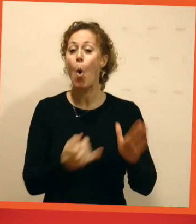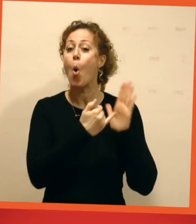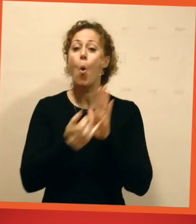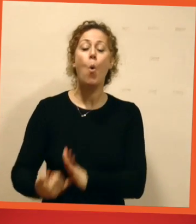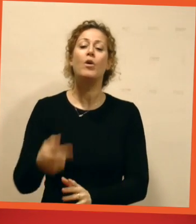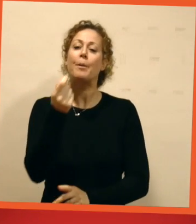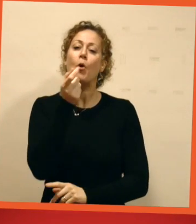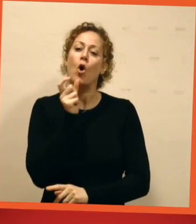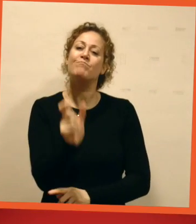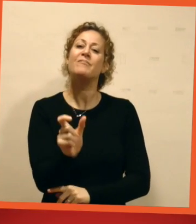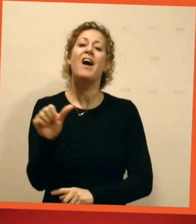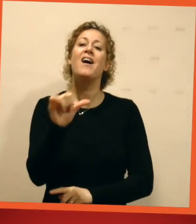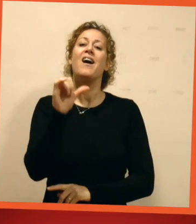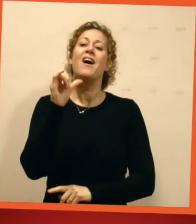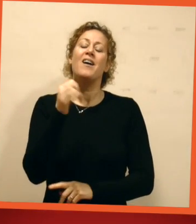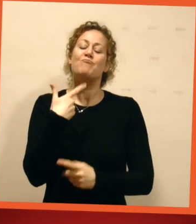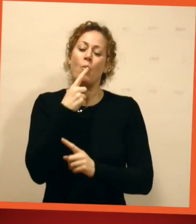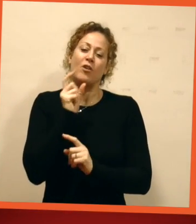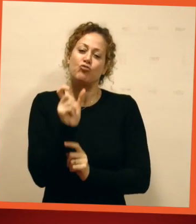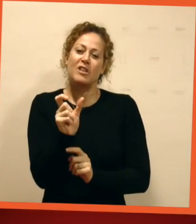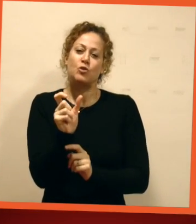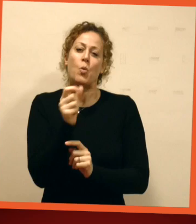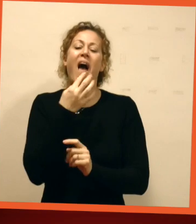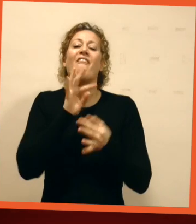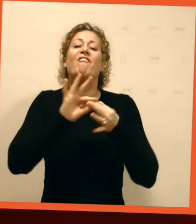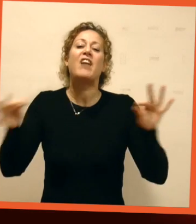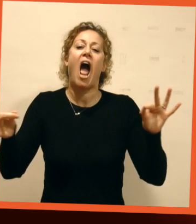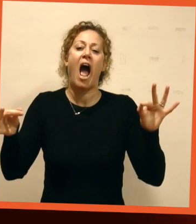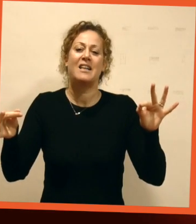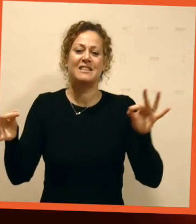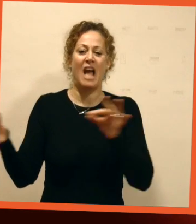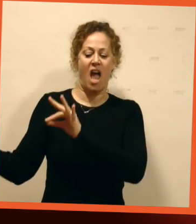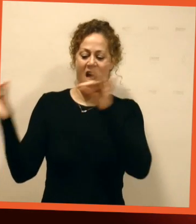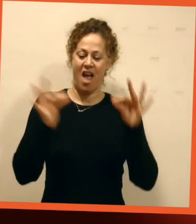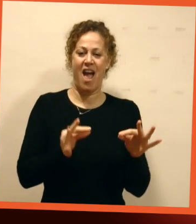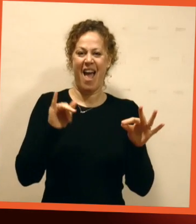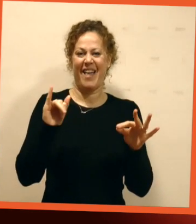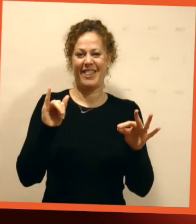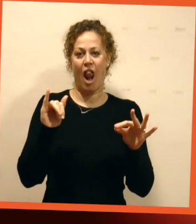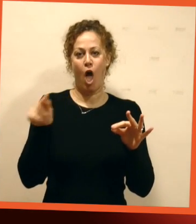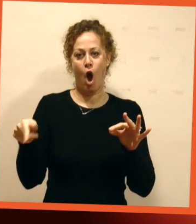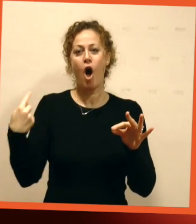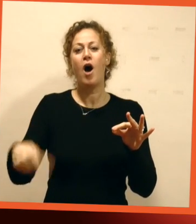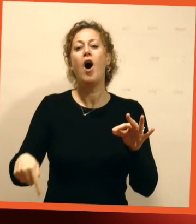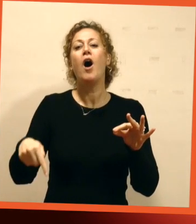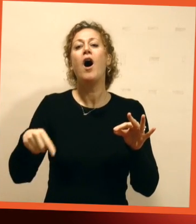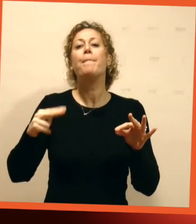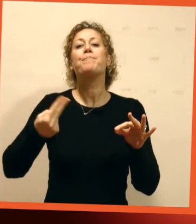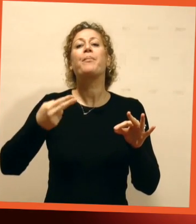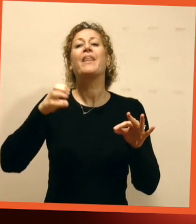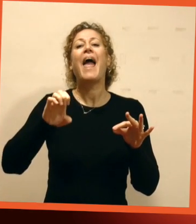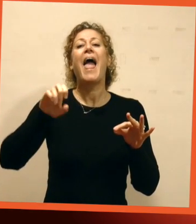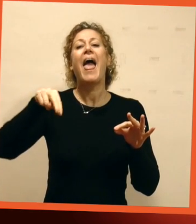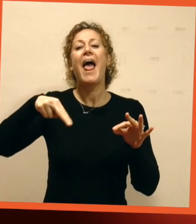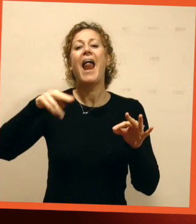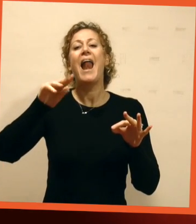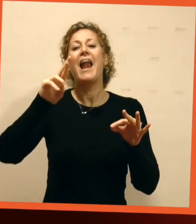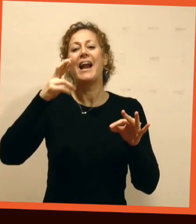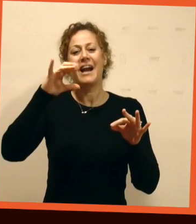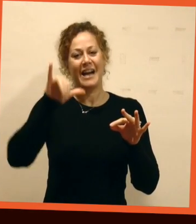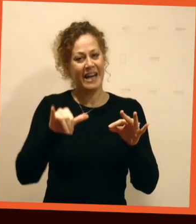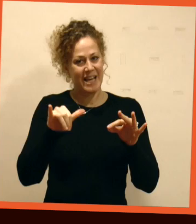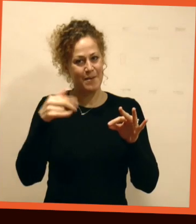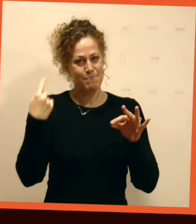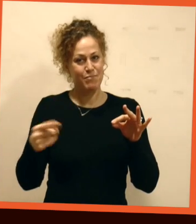una citazione che ci ha portato Italo, quindi io la lascerei proprio in conclusione della puntata. Prima faccio i